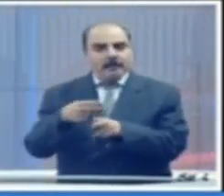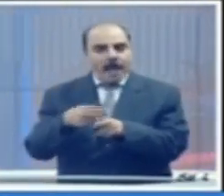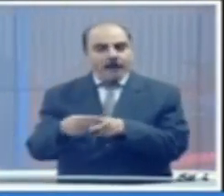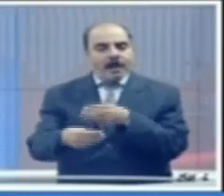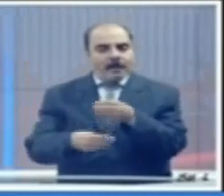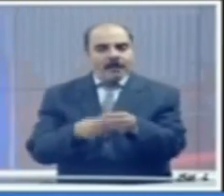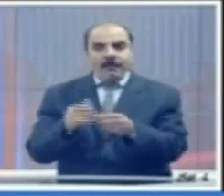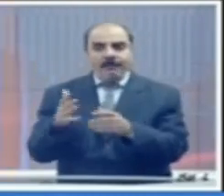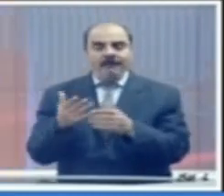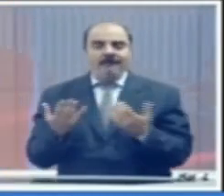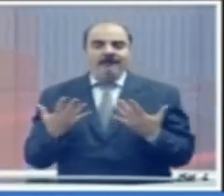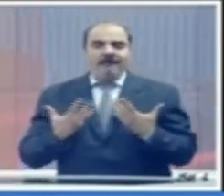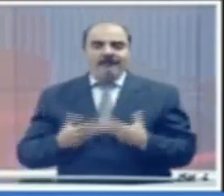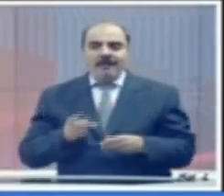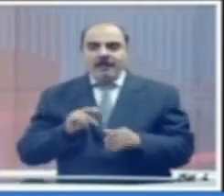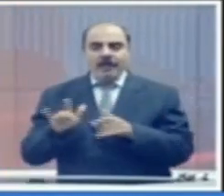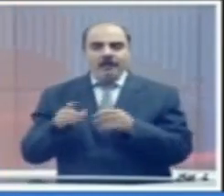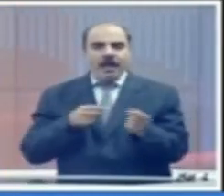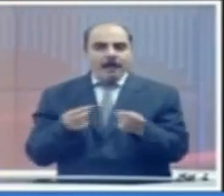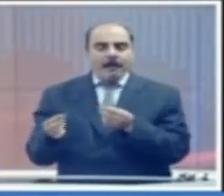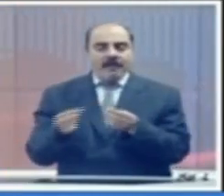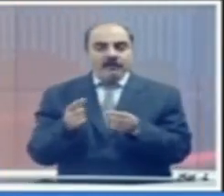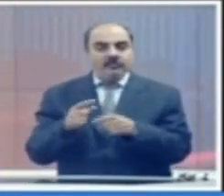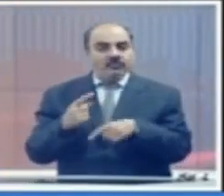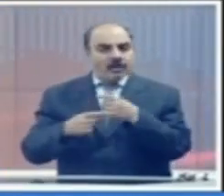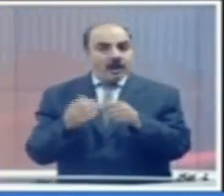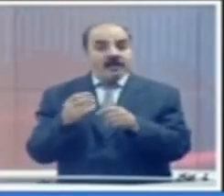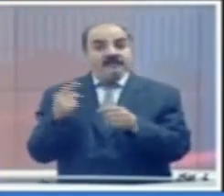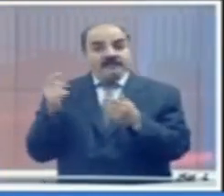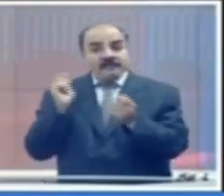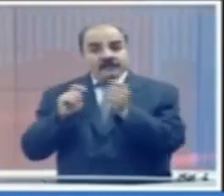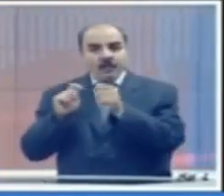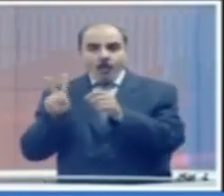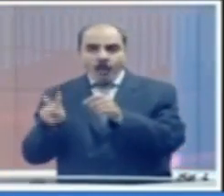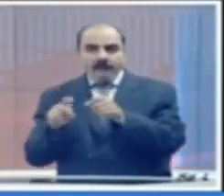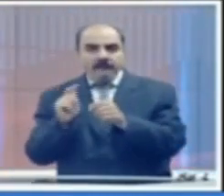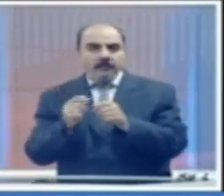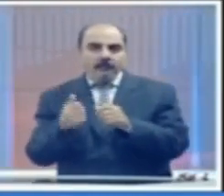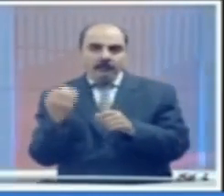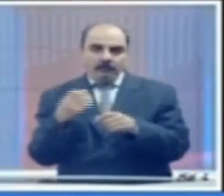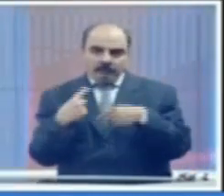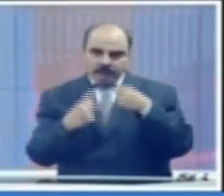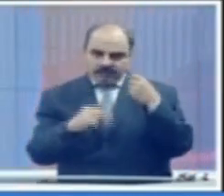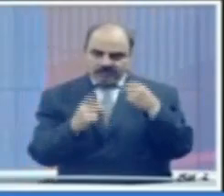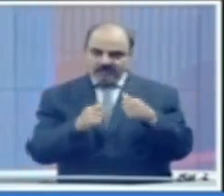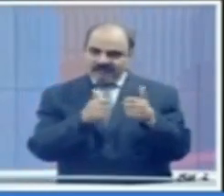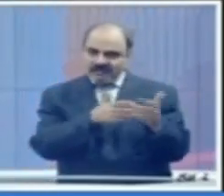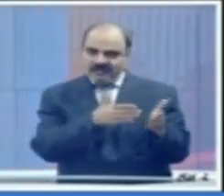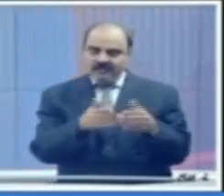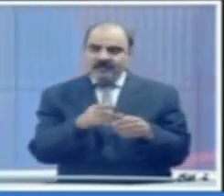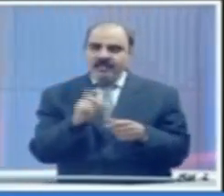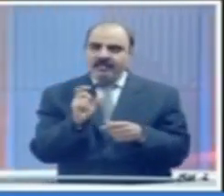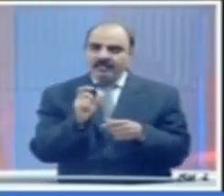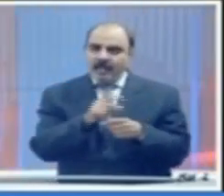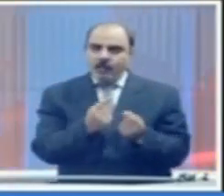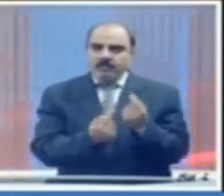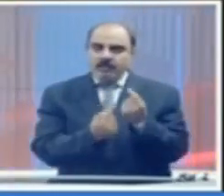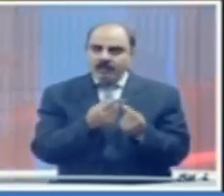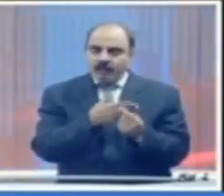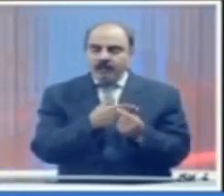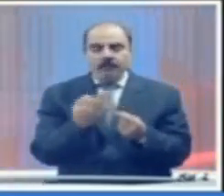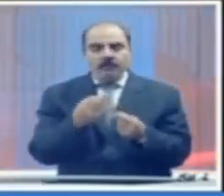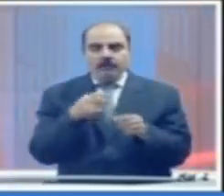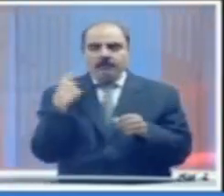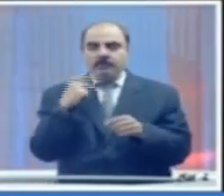الصادرات، يمكن مش كلها تأثرت لأن في بعض الصادرات تم بالفعل زيادة حجم الصادرات فيها، مثل القطاع الزراعي وقطاع